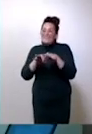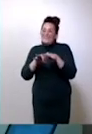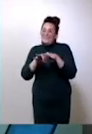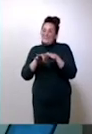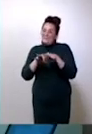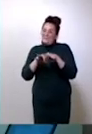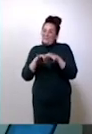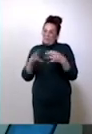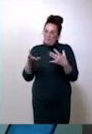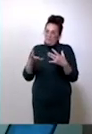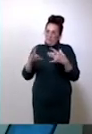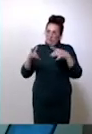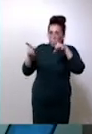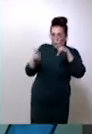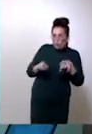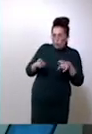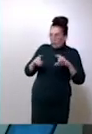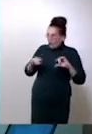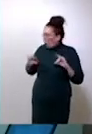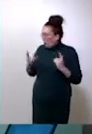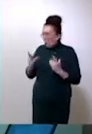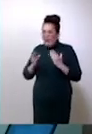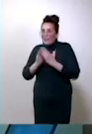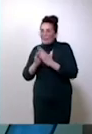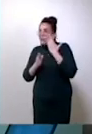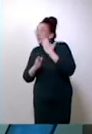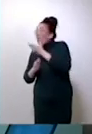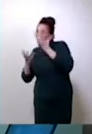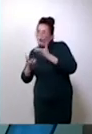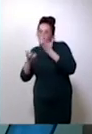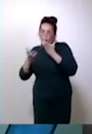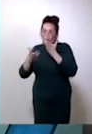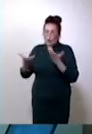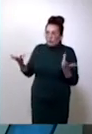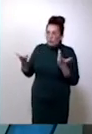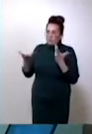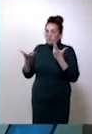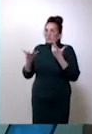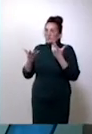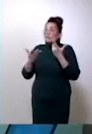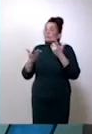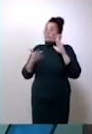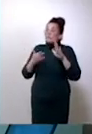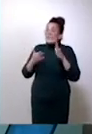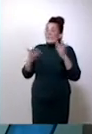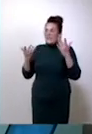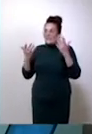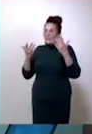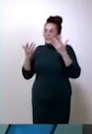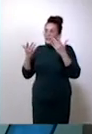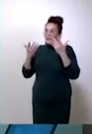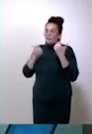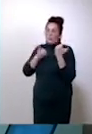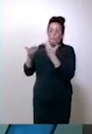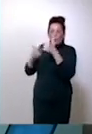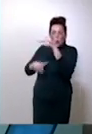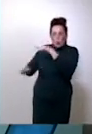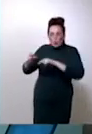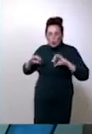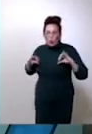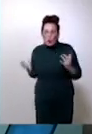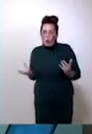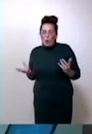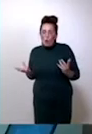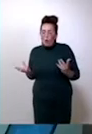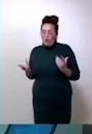implique derrière une perte de pouvoir d'agir forcément pour la collectivité et les bailleurs. Et cette baisse de pouvoir d'agir, elle est notamment due